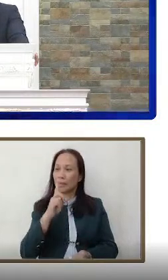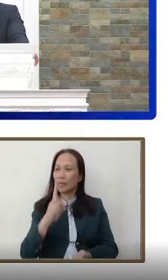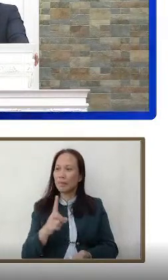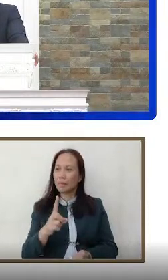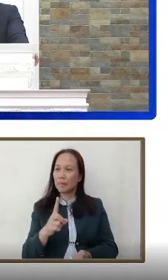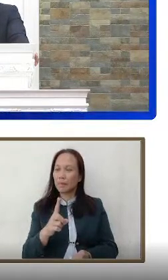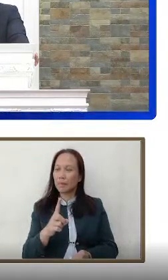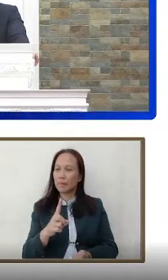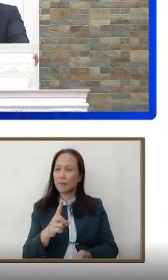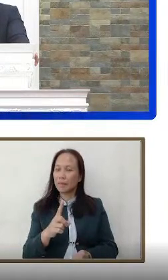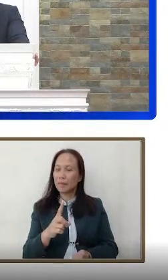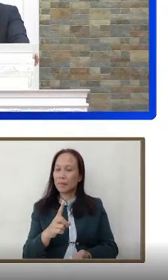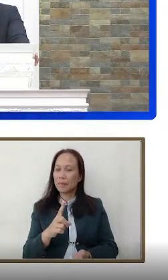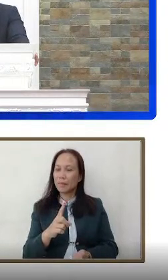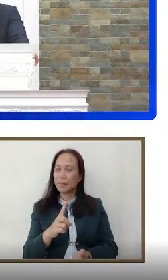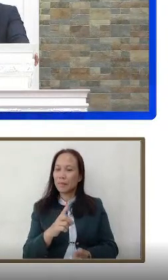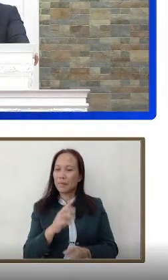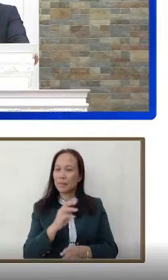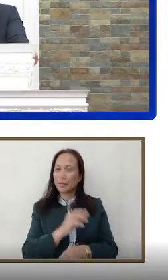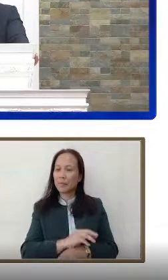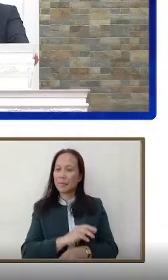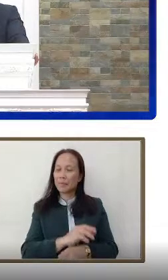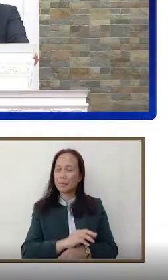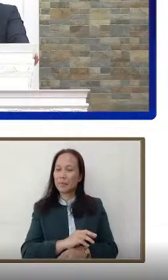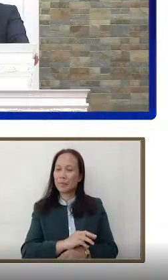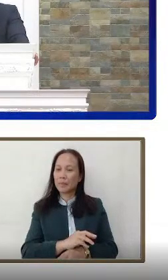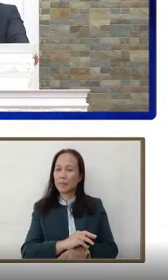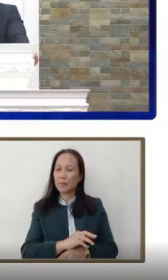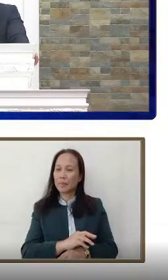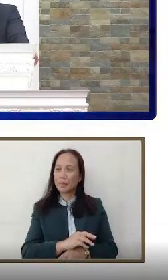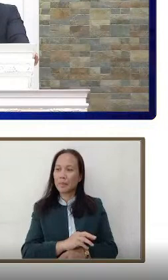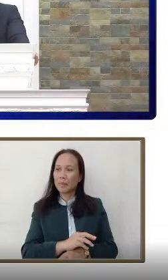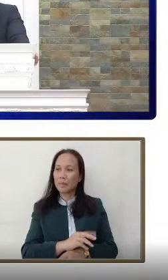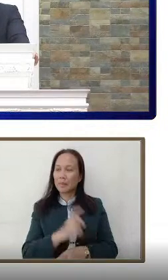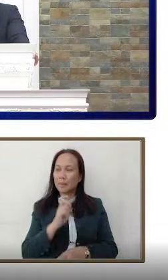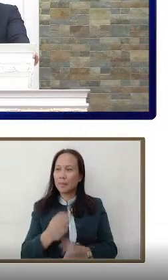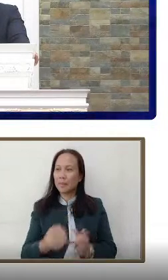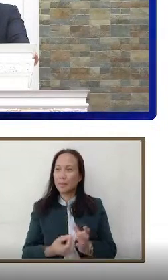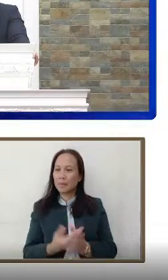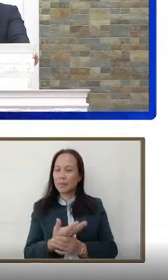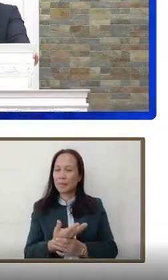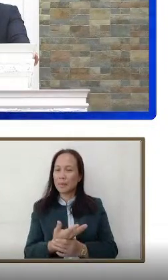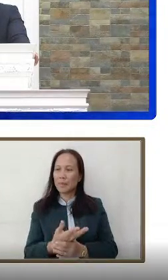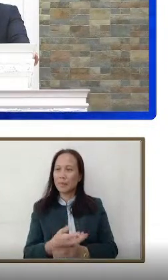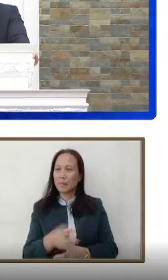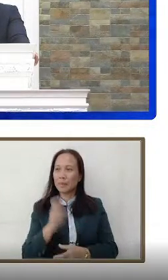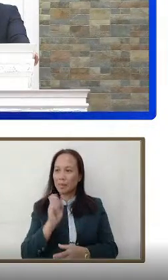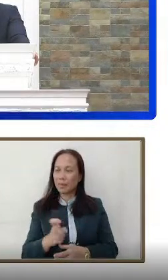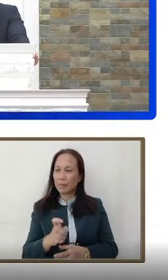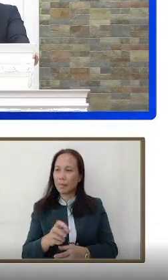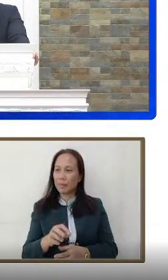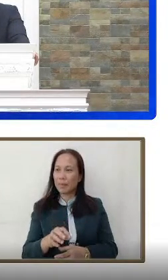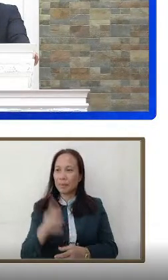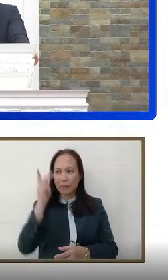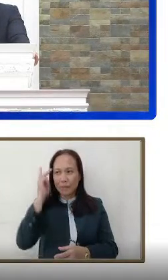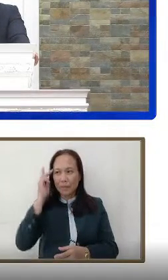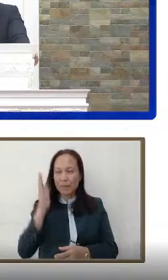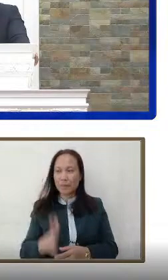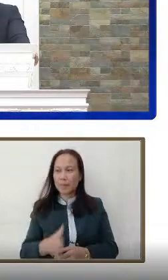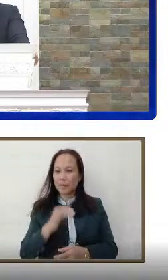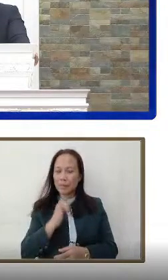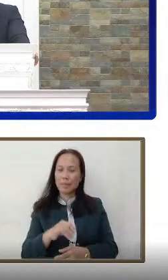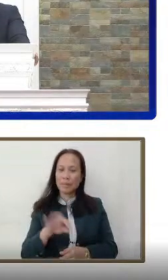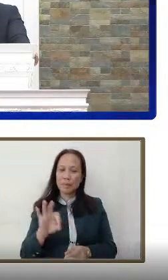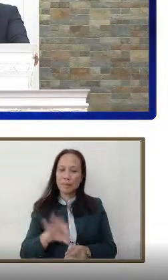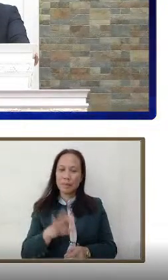winner lang, lalago ang simbahan. Isa lang. Alam mo kung sino dapat soul winner doon? Pastor. Pagka ang